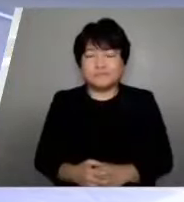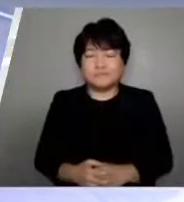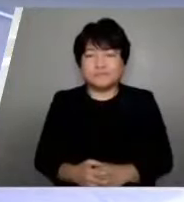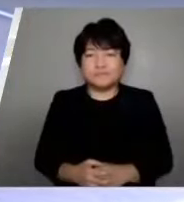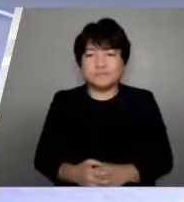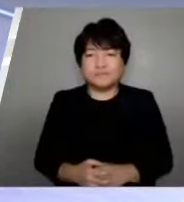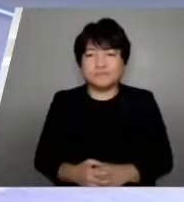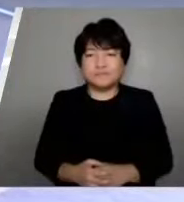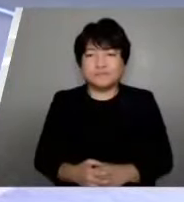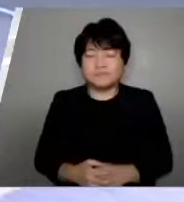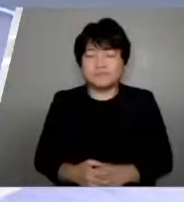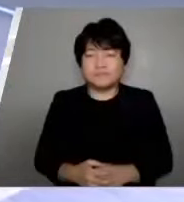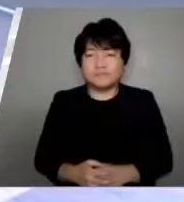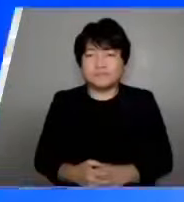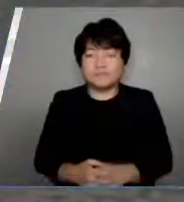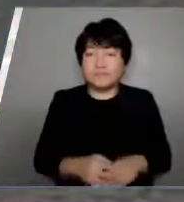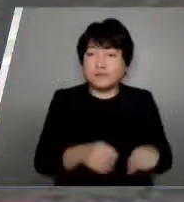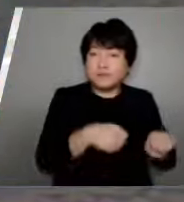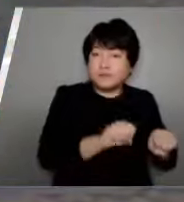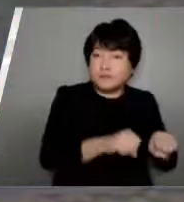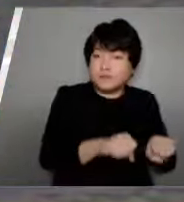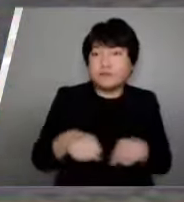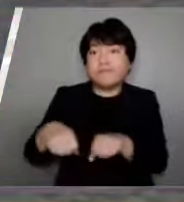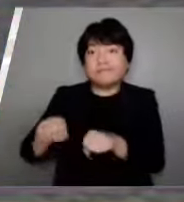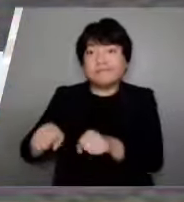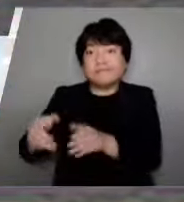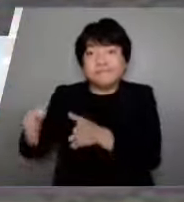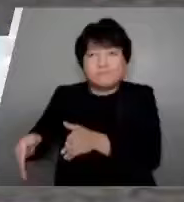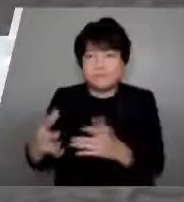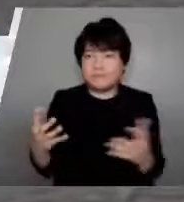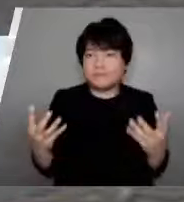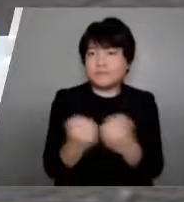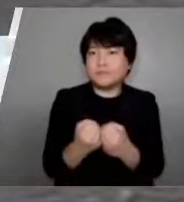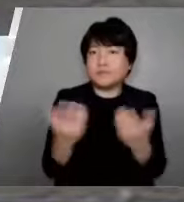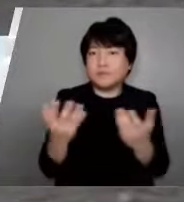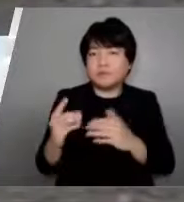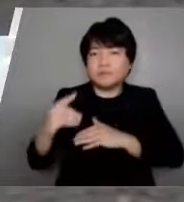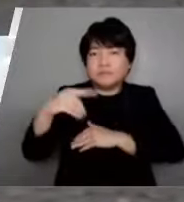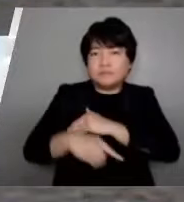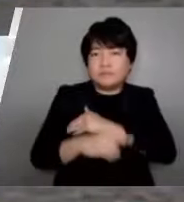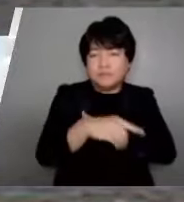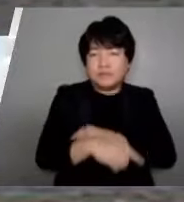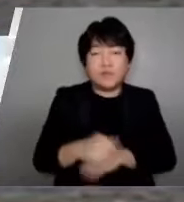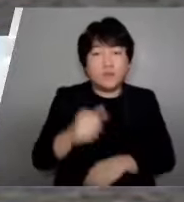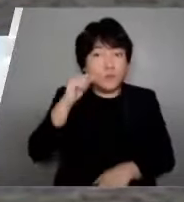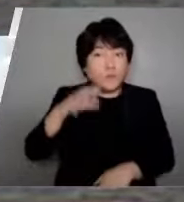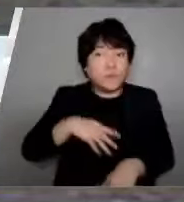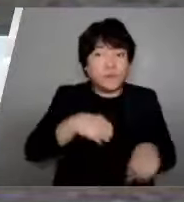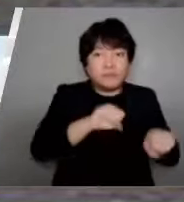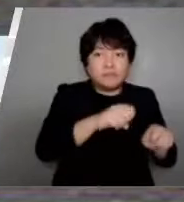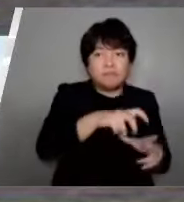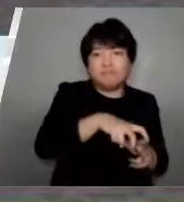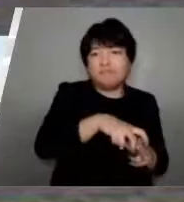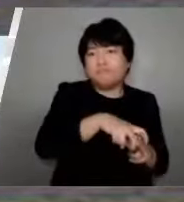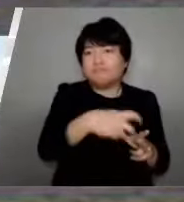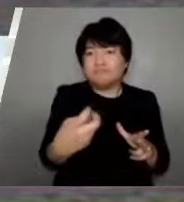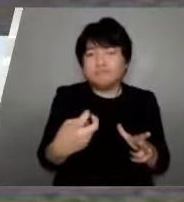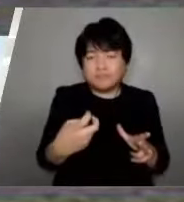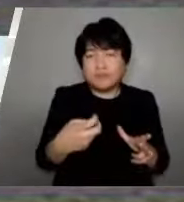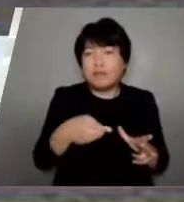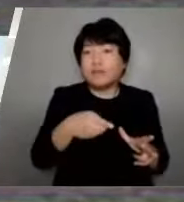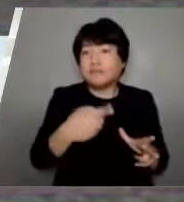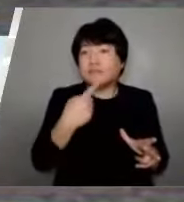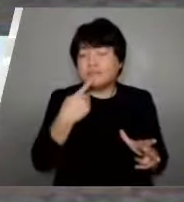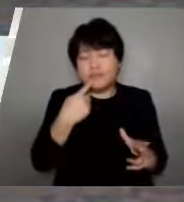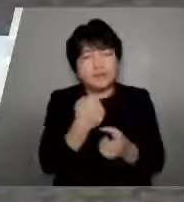Nagsalpukan ang isang motorsiklo at tricycle sa Dagupan City. Tumilapo ng babaeng rider. Ayon sa barangay chairman, mabuti at naka-helmet ang rider na